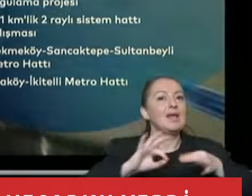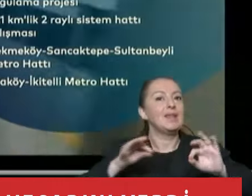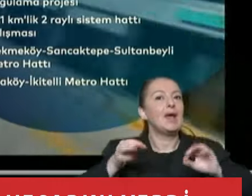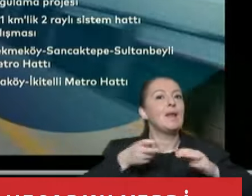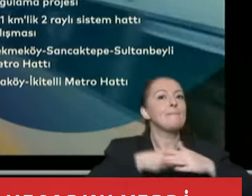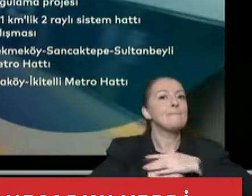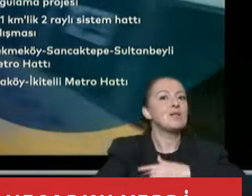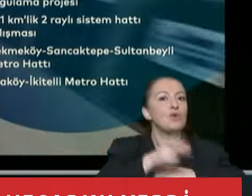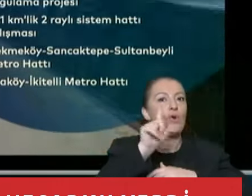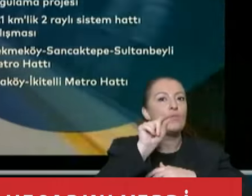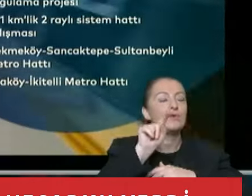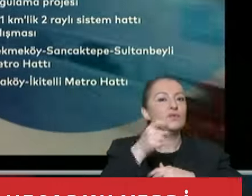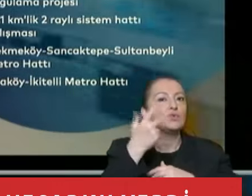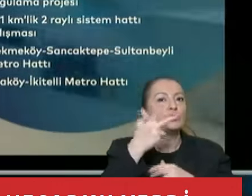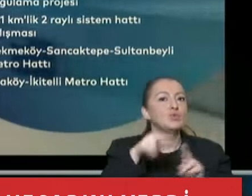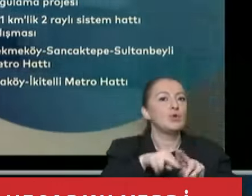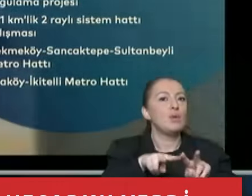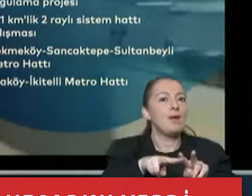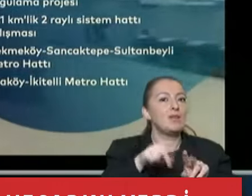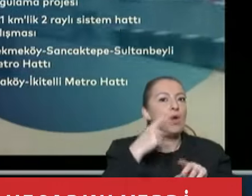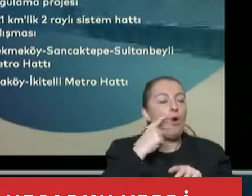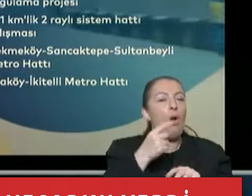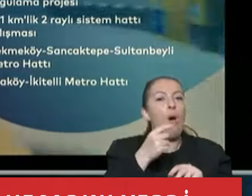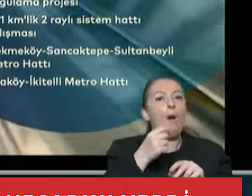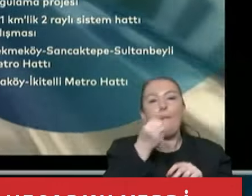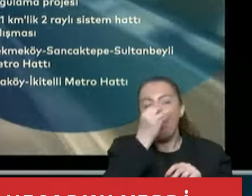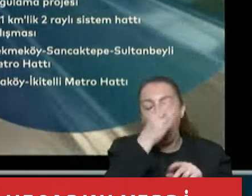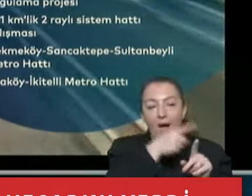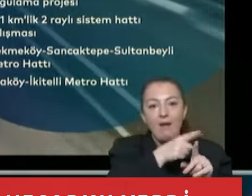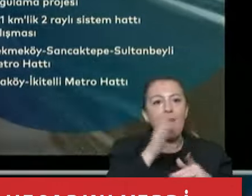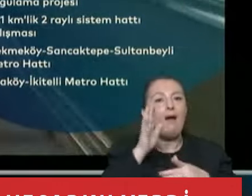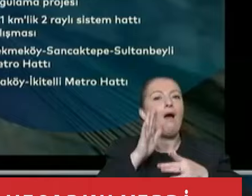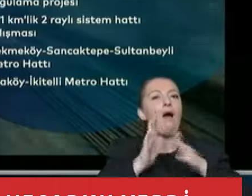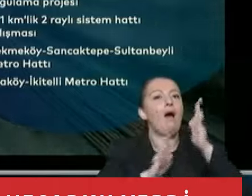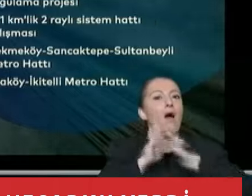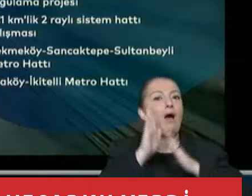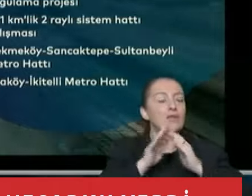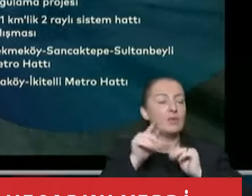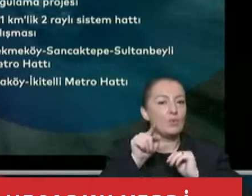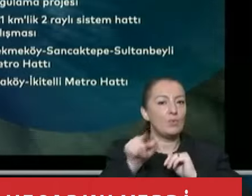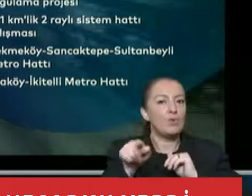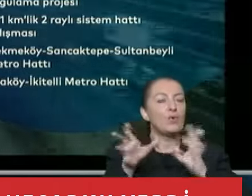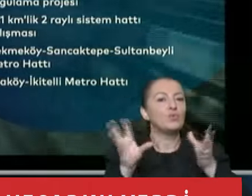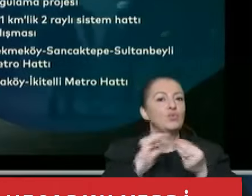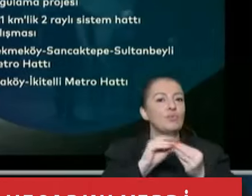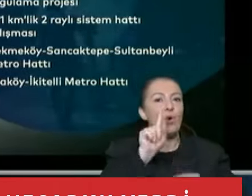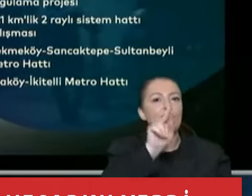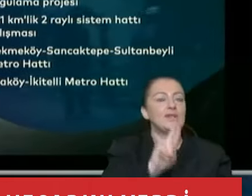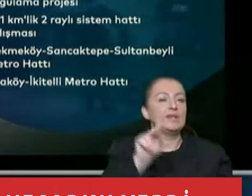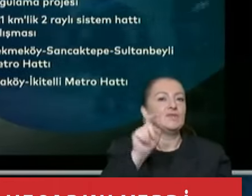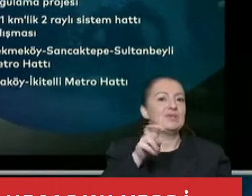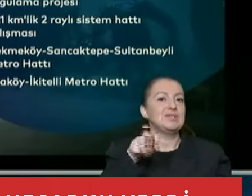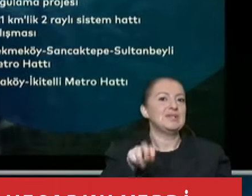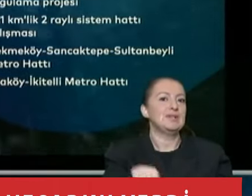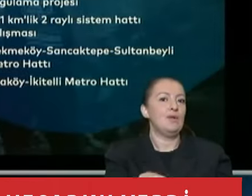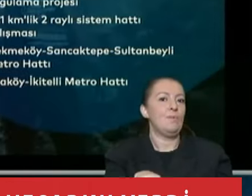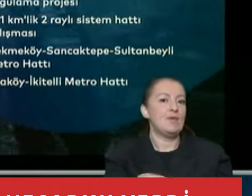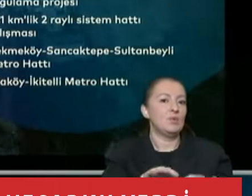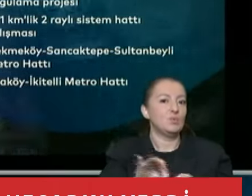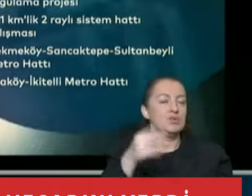11.3 km uzunluğundaki Bahariye Ataköy arası olmak üzere toplamda 17.8 km uzunluğunda